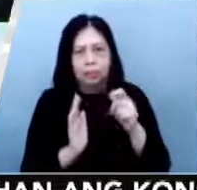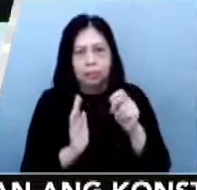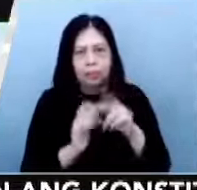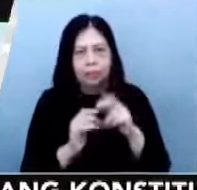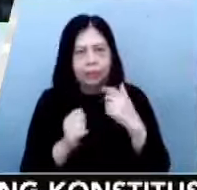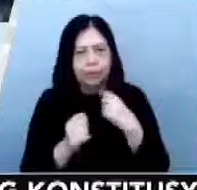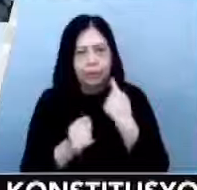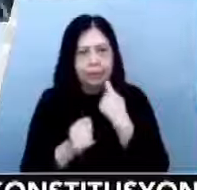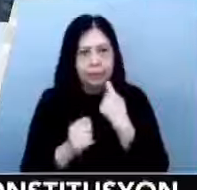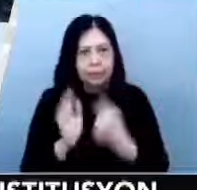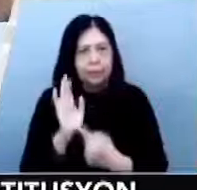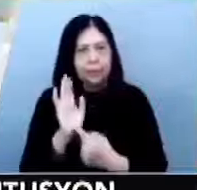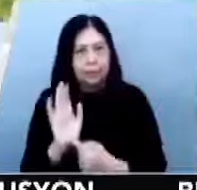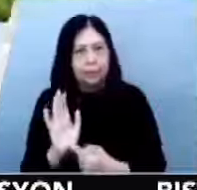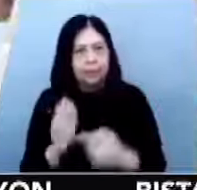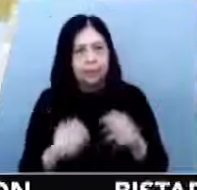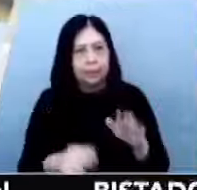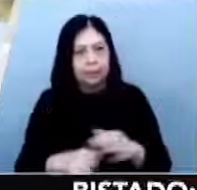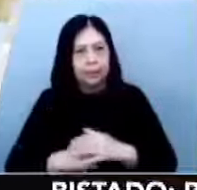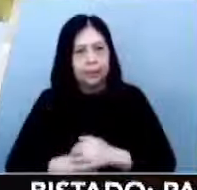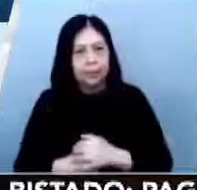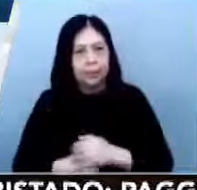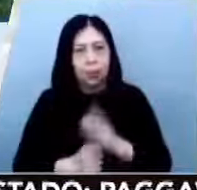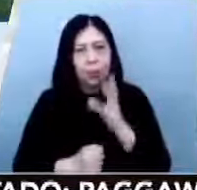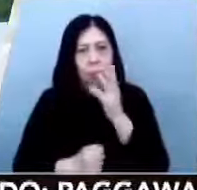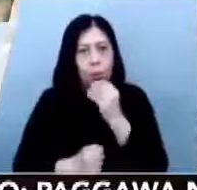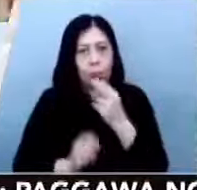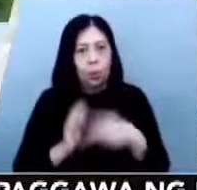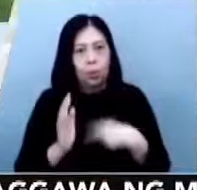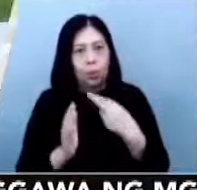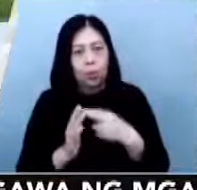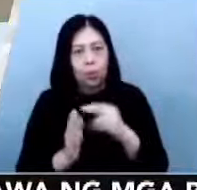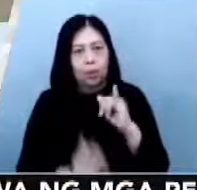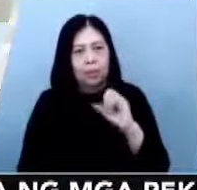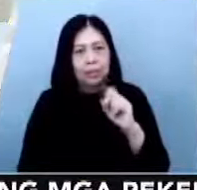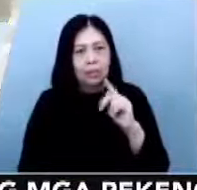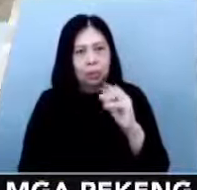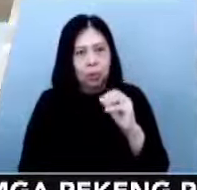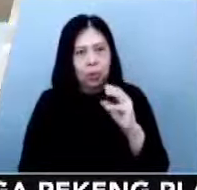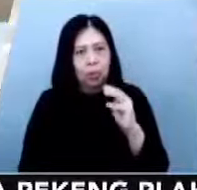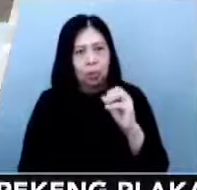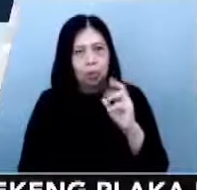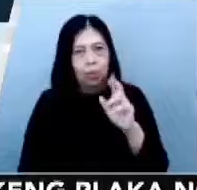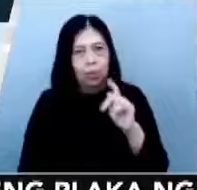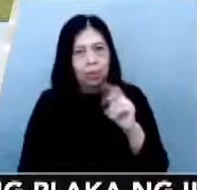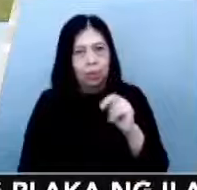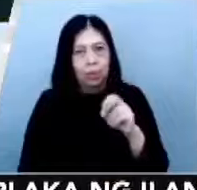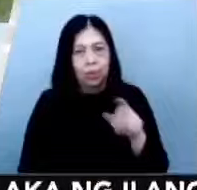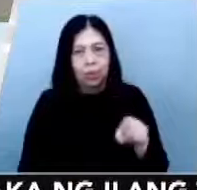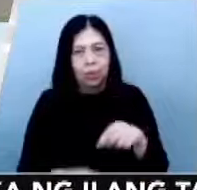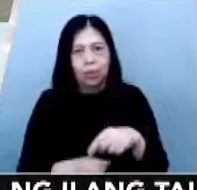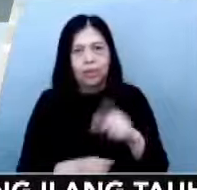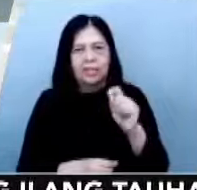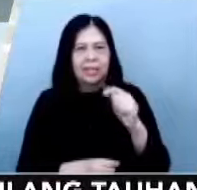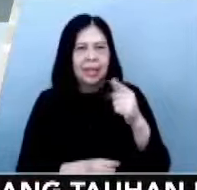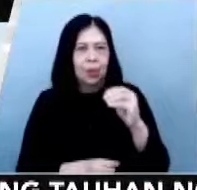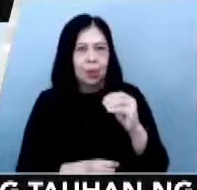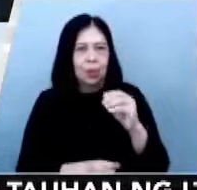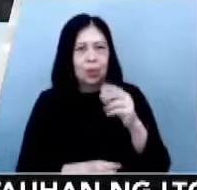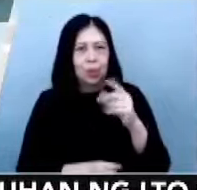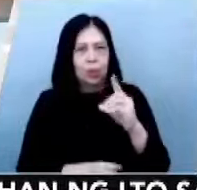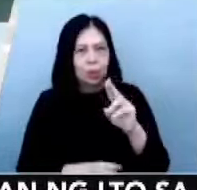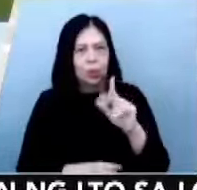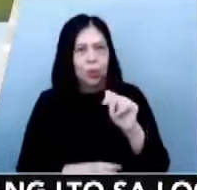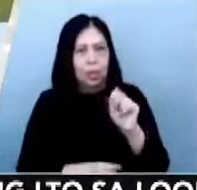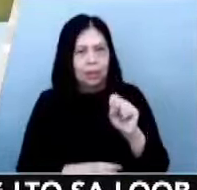serye, ipinakita na ang gagampanang role ni Isko Moreno, si Tiagong Dulas. Kaya ganun na lang daw ka-excited si